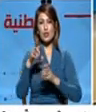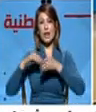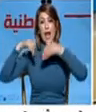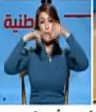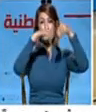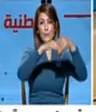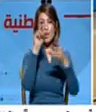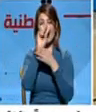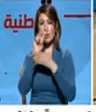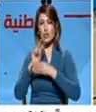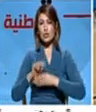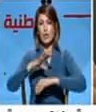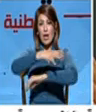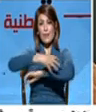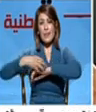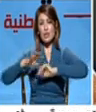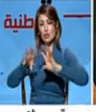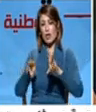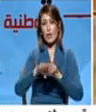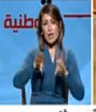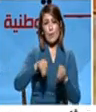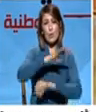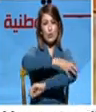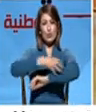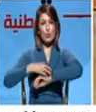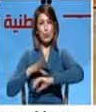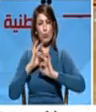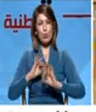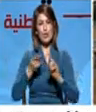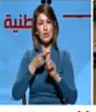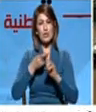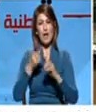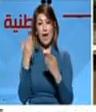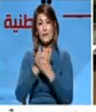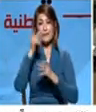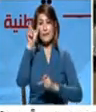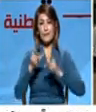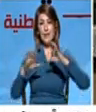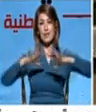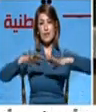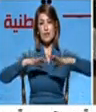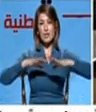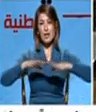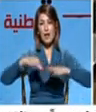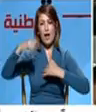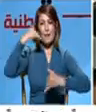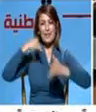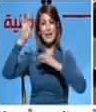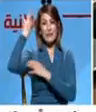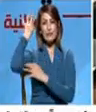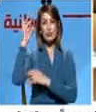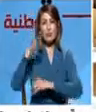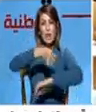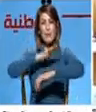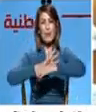ورصد اوضاع عائلات المعوذات ومحدوده تدخل في اطار الاوضاع الحاليه التي تمر بها البلاد وانتشار في المذكورون